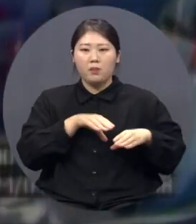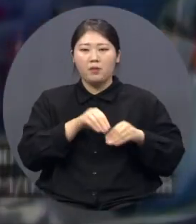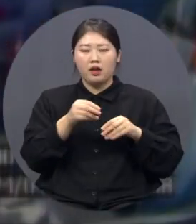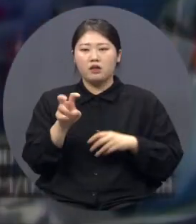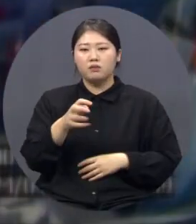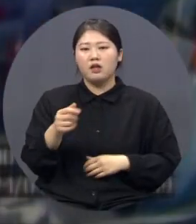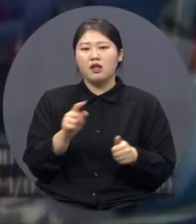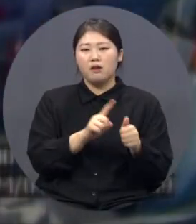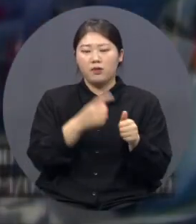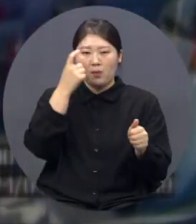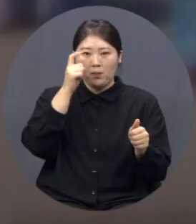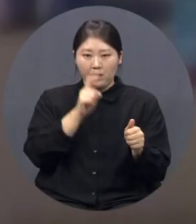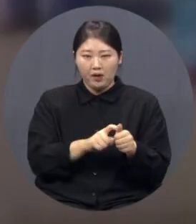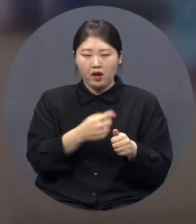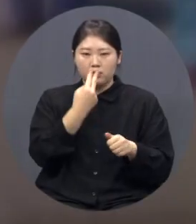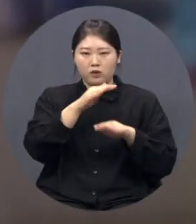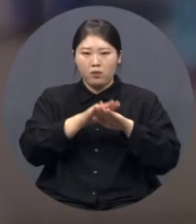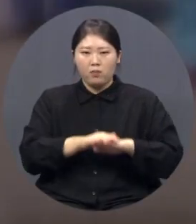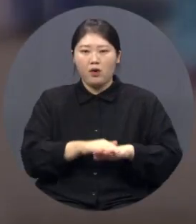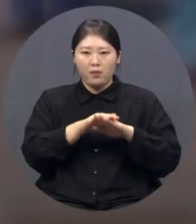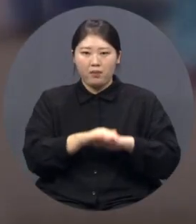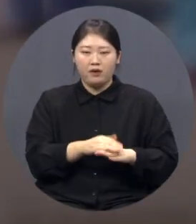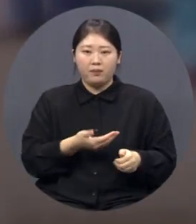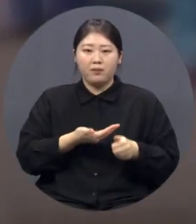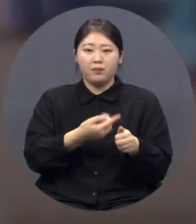20대 남성을 발견해 심패 소생 수를 실시했습니다